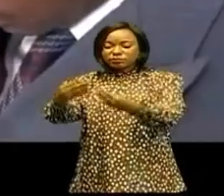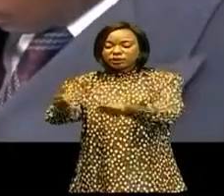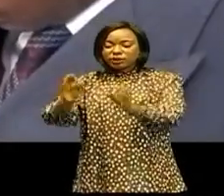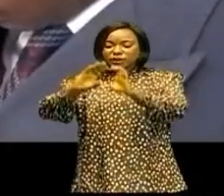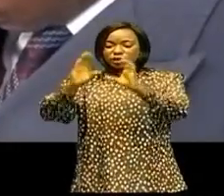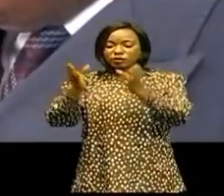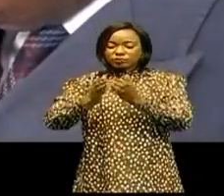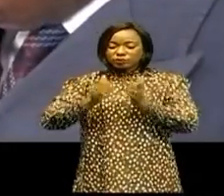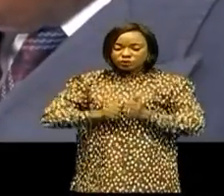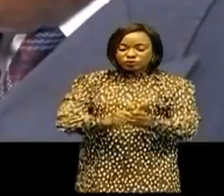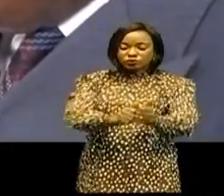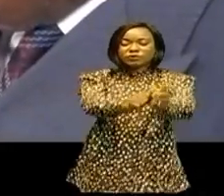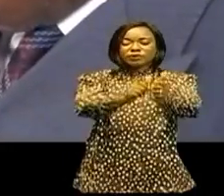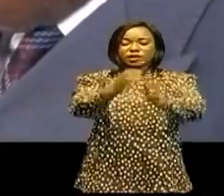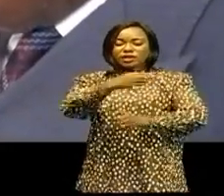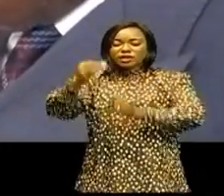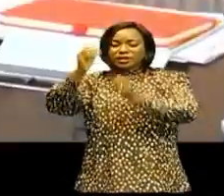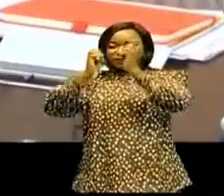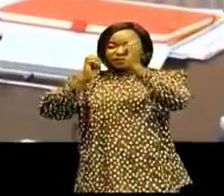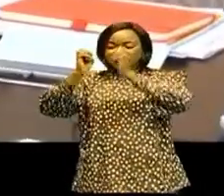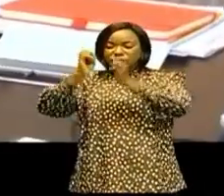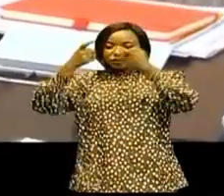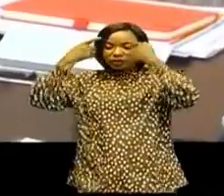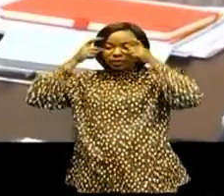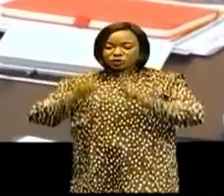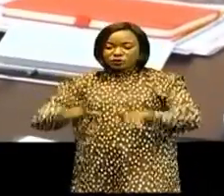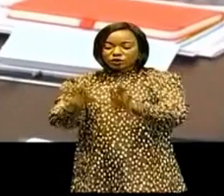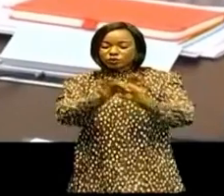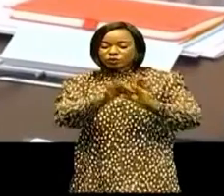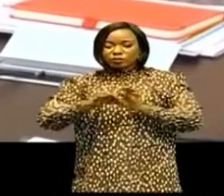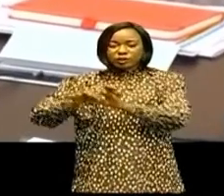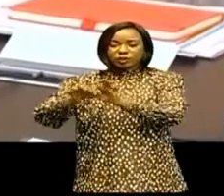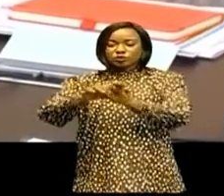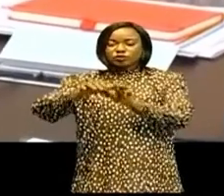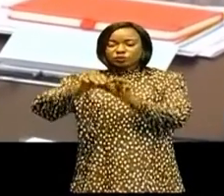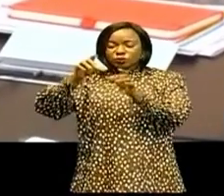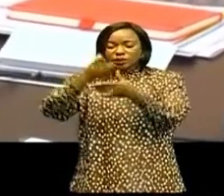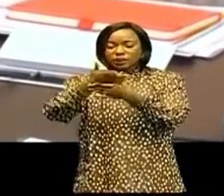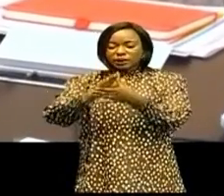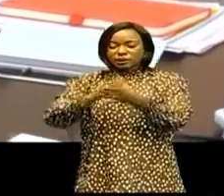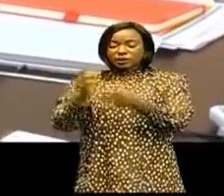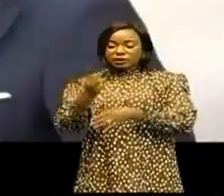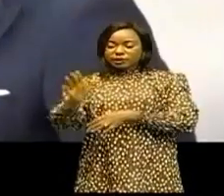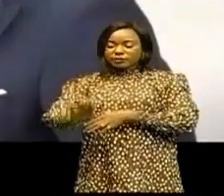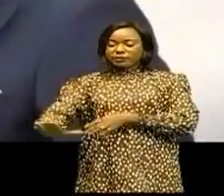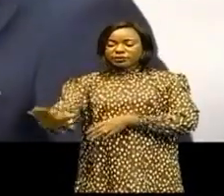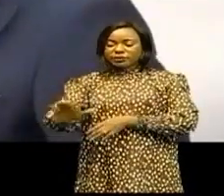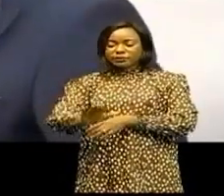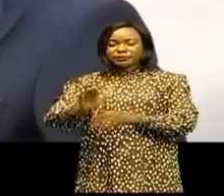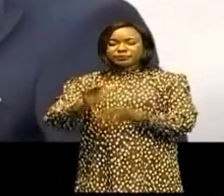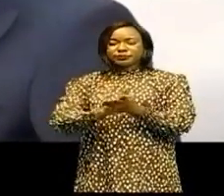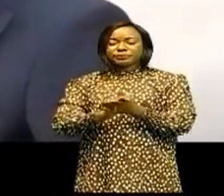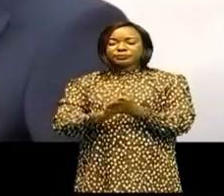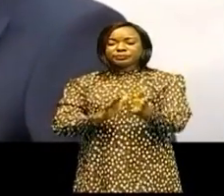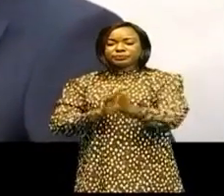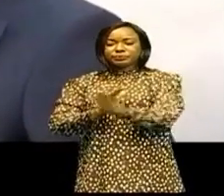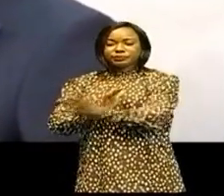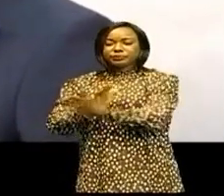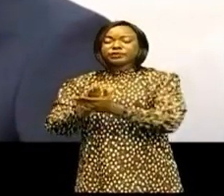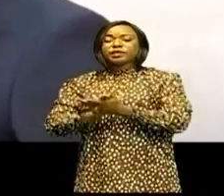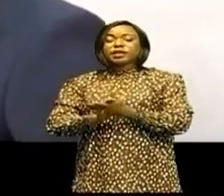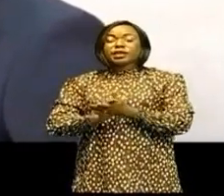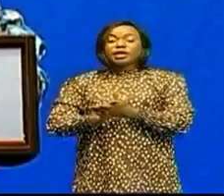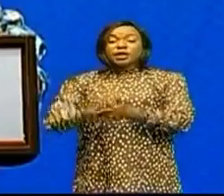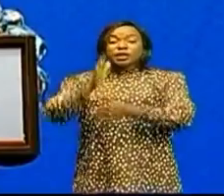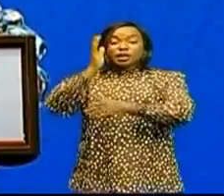comité de suivi et évaluation des accords de coopération existants entre les deux pays. Le Conseil